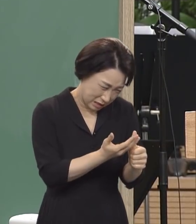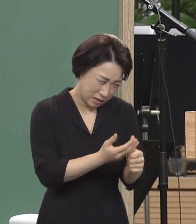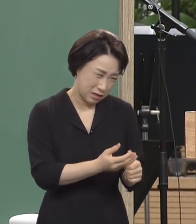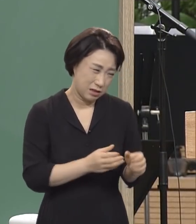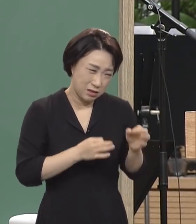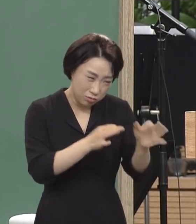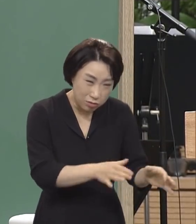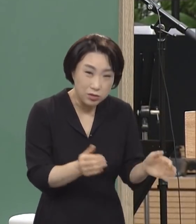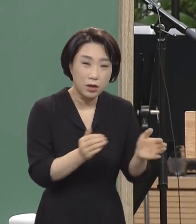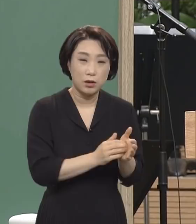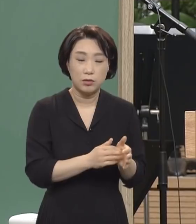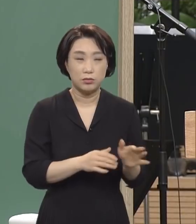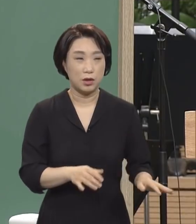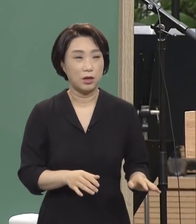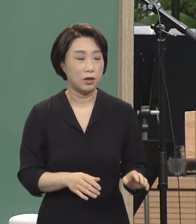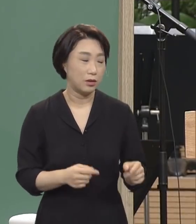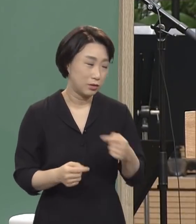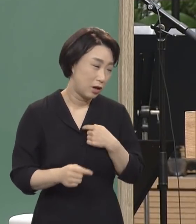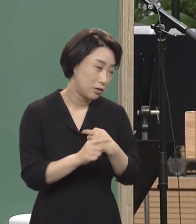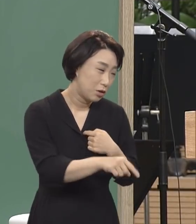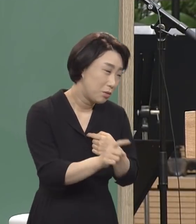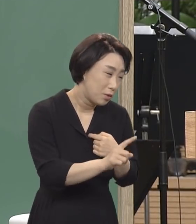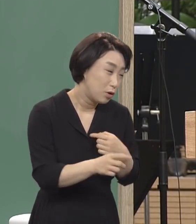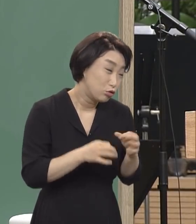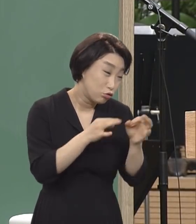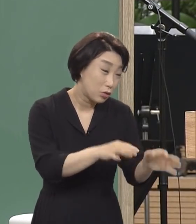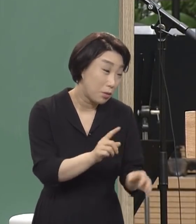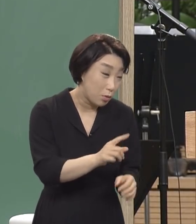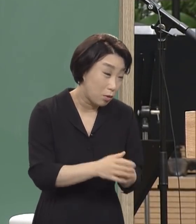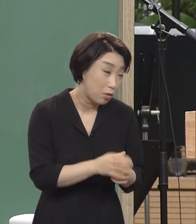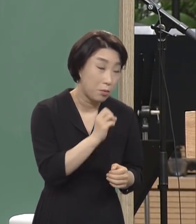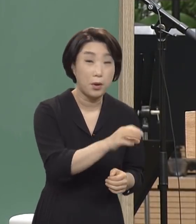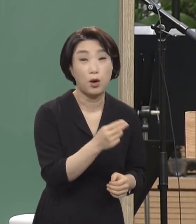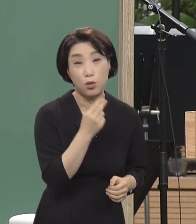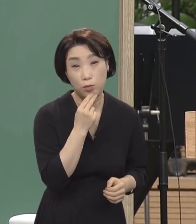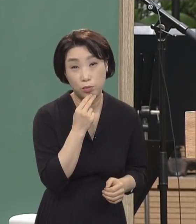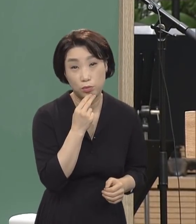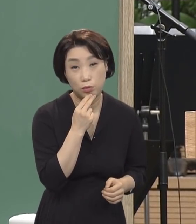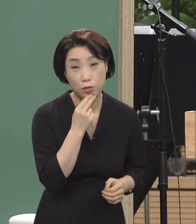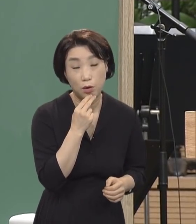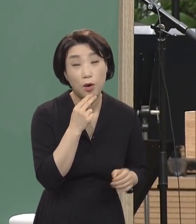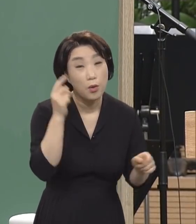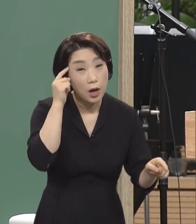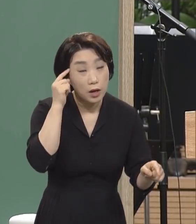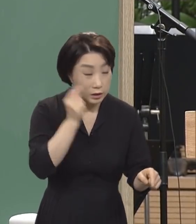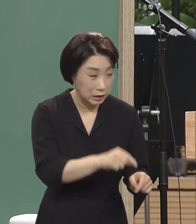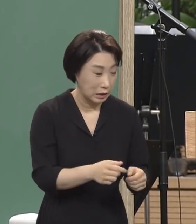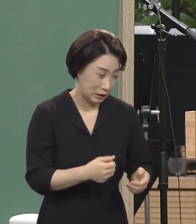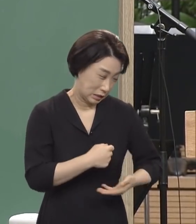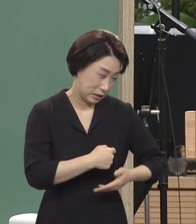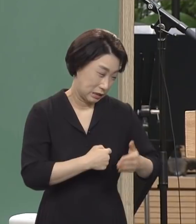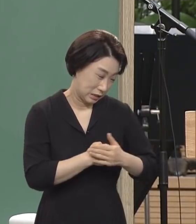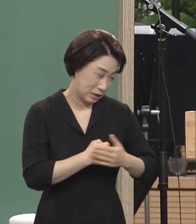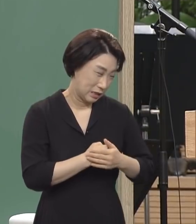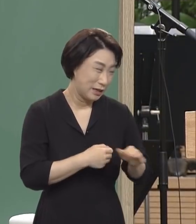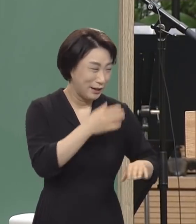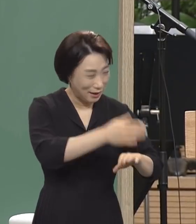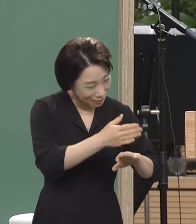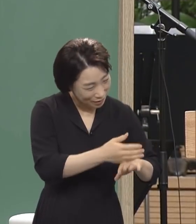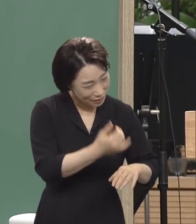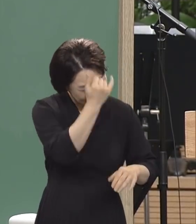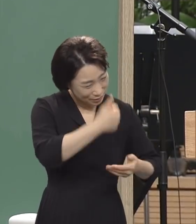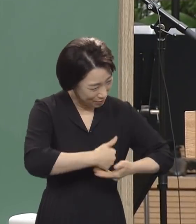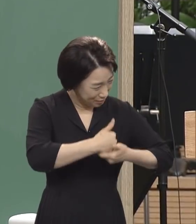투자했어도 나는 너에게 이렇게 투자했단 말을 하네. 바로 네가 잘해줘서 고맙지. 그래서